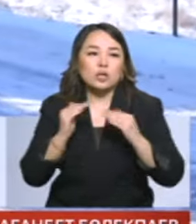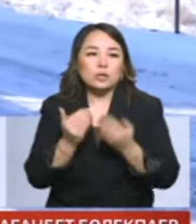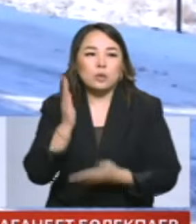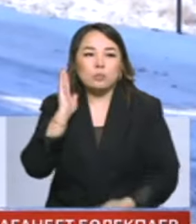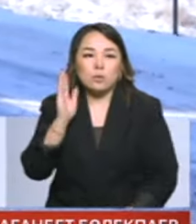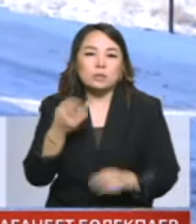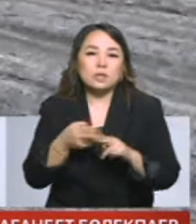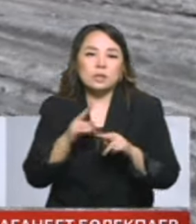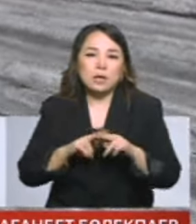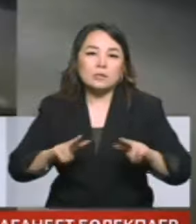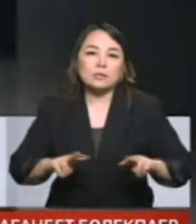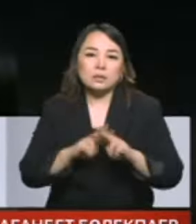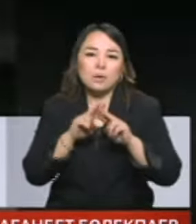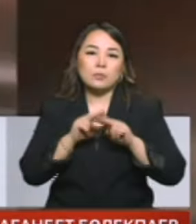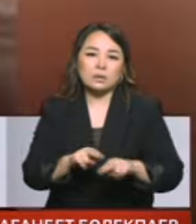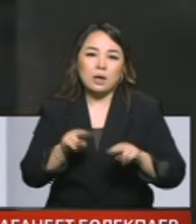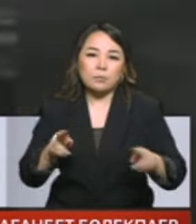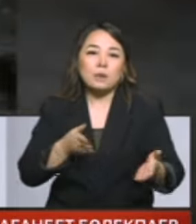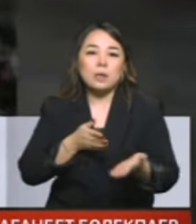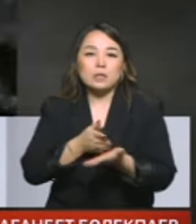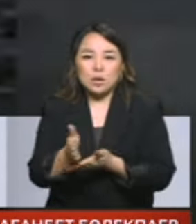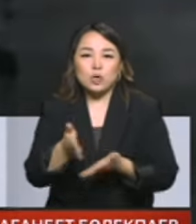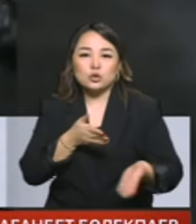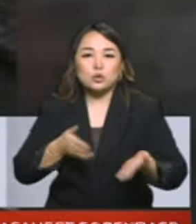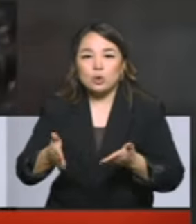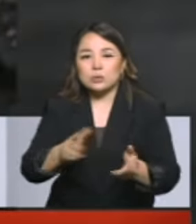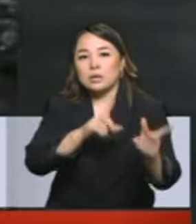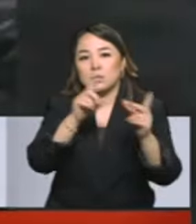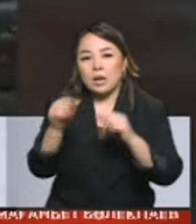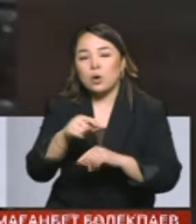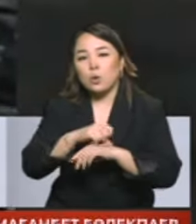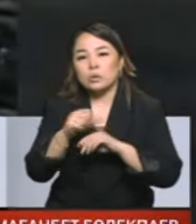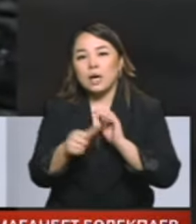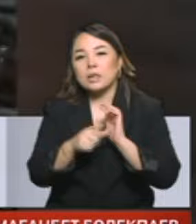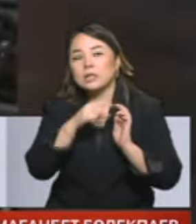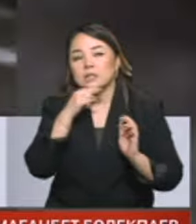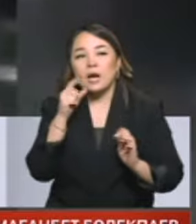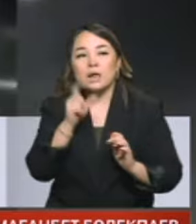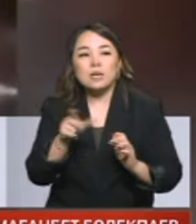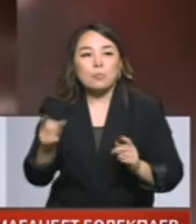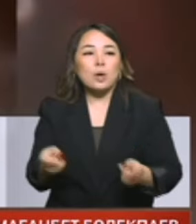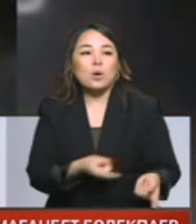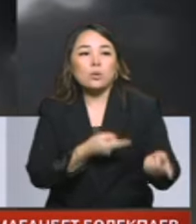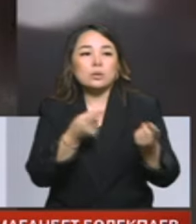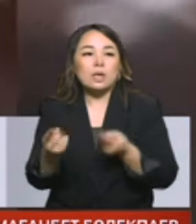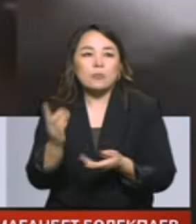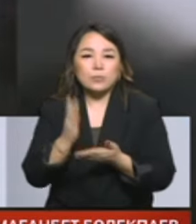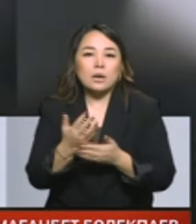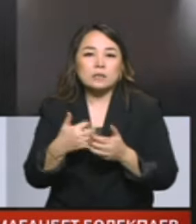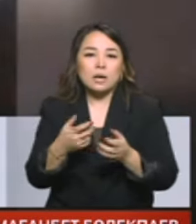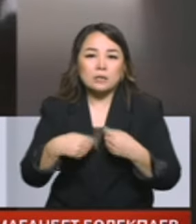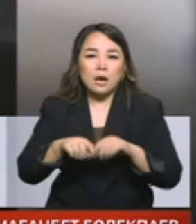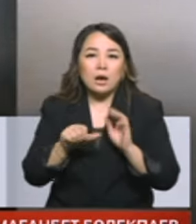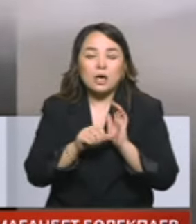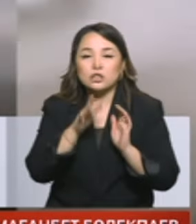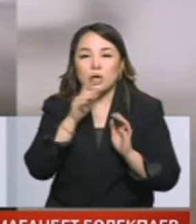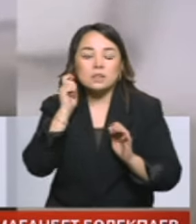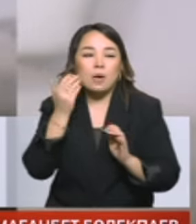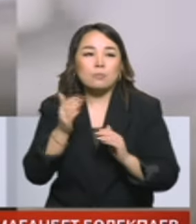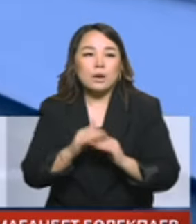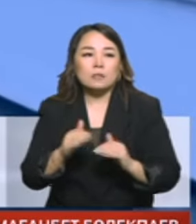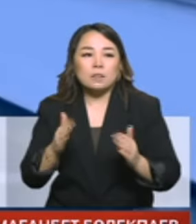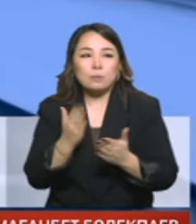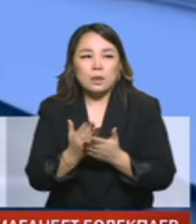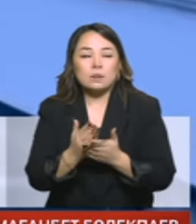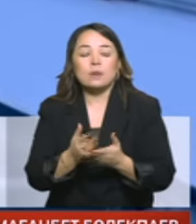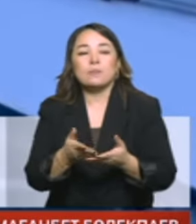отыр. Ал Астана-Петропавл бағытымен жолға шыққан 16 ресей азаматы эвакуацияланды. Олардың арасында 6 жасар бала да бар.